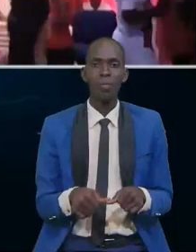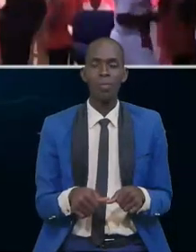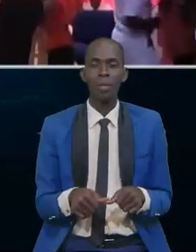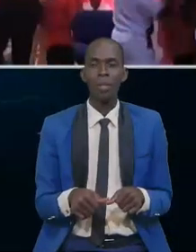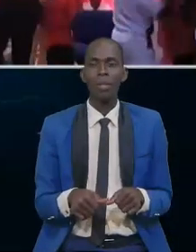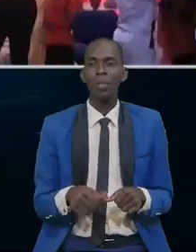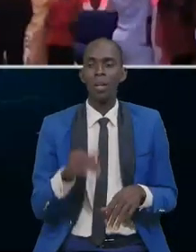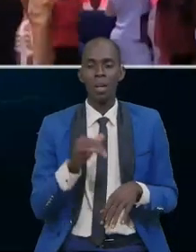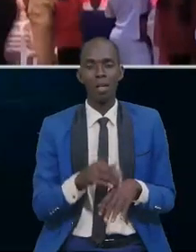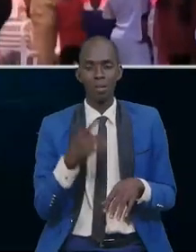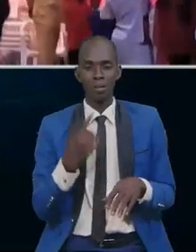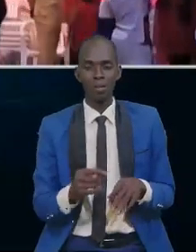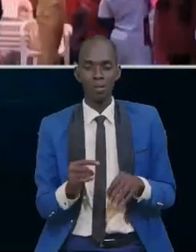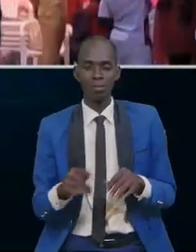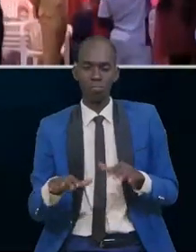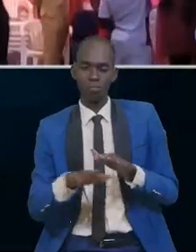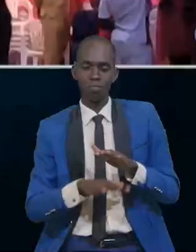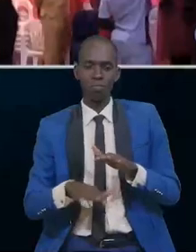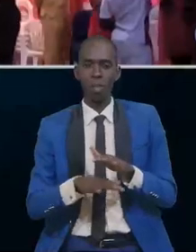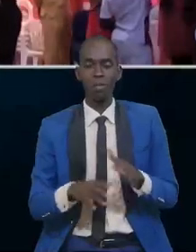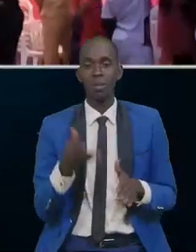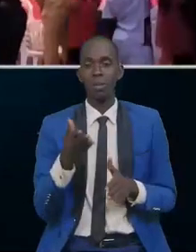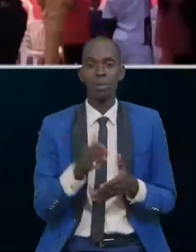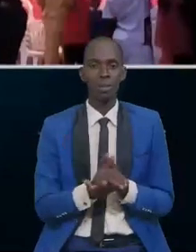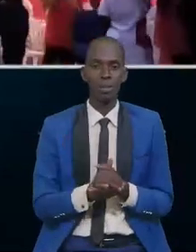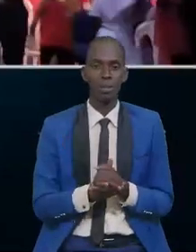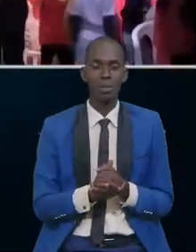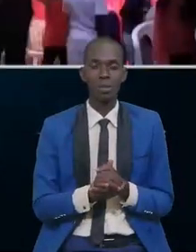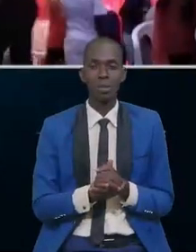Ne reste pas à la surface.